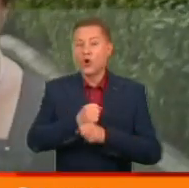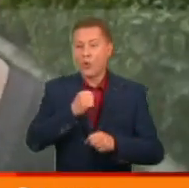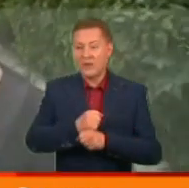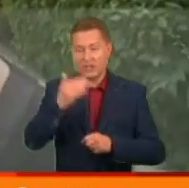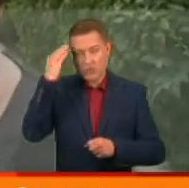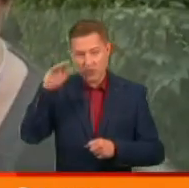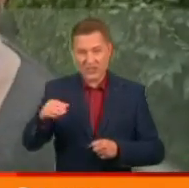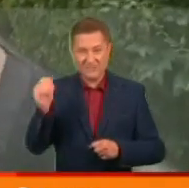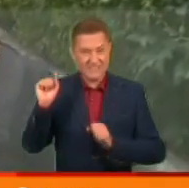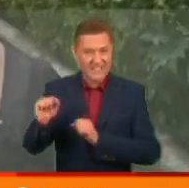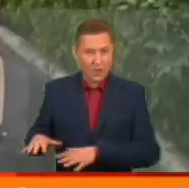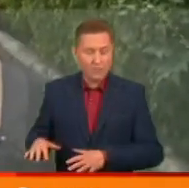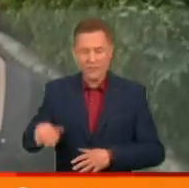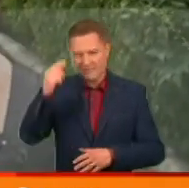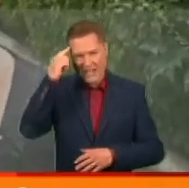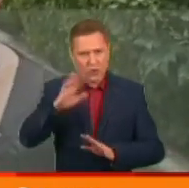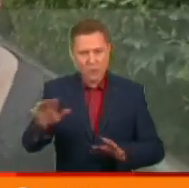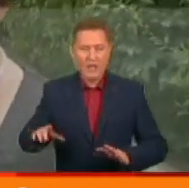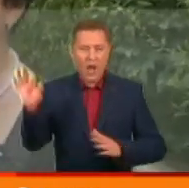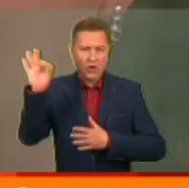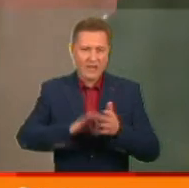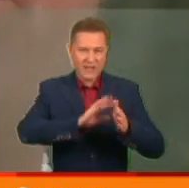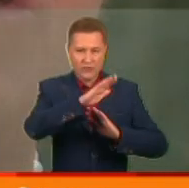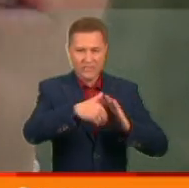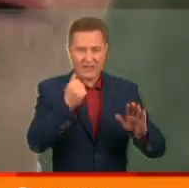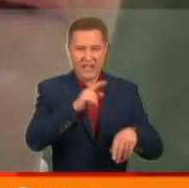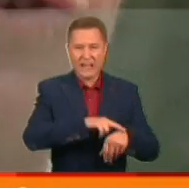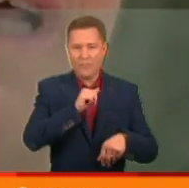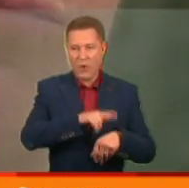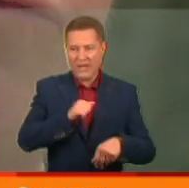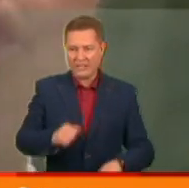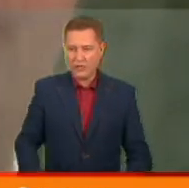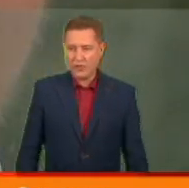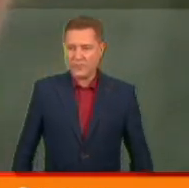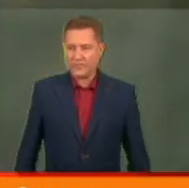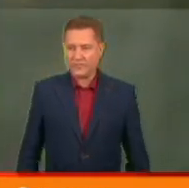загубленим скарбом, навіть не розмірковувала. Одразу викликала поліцію.